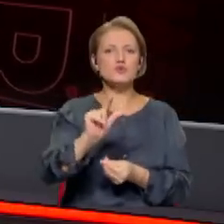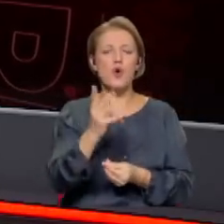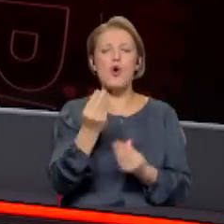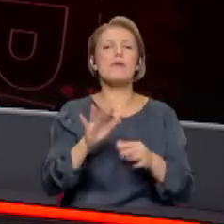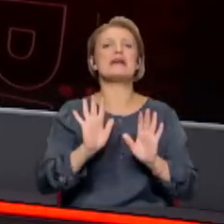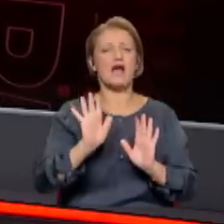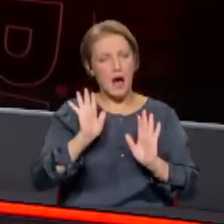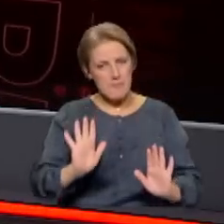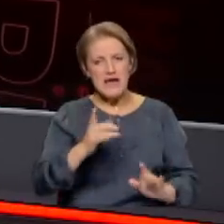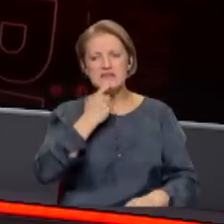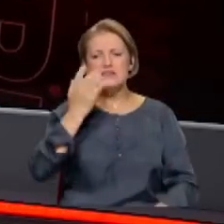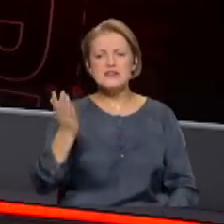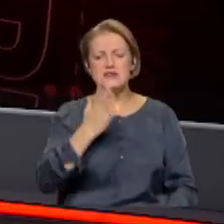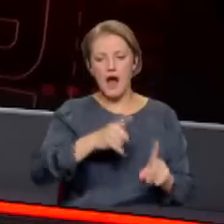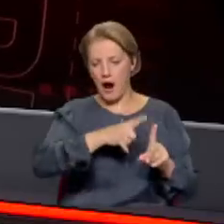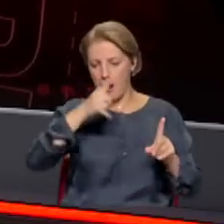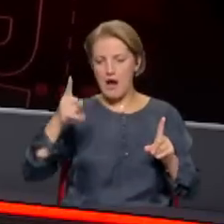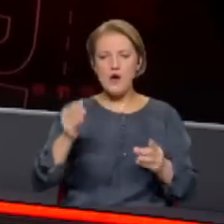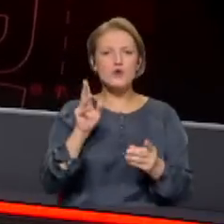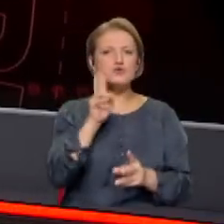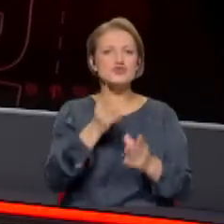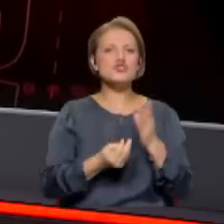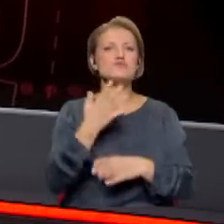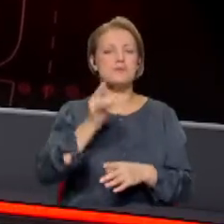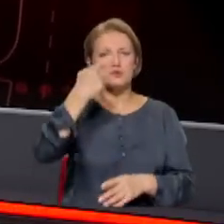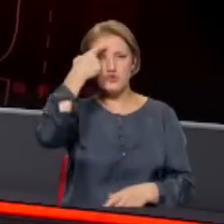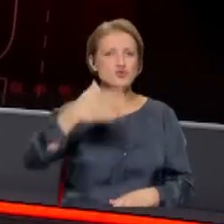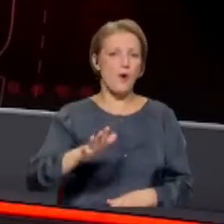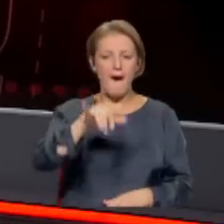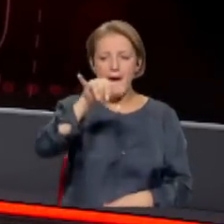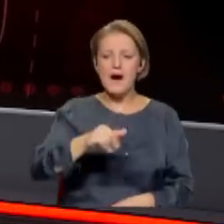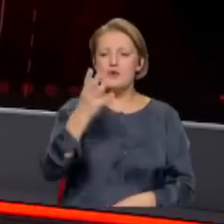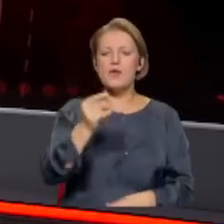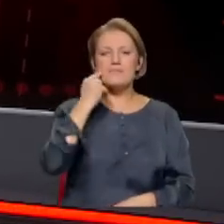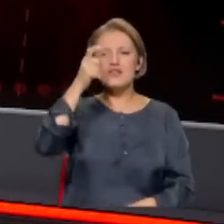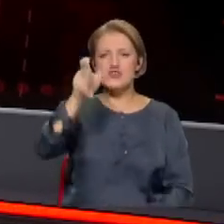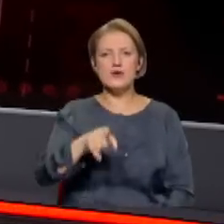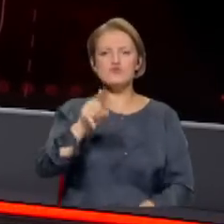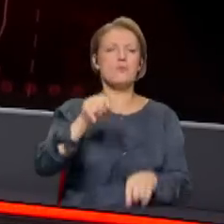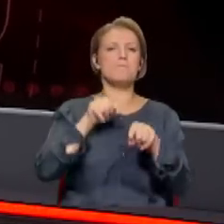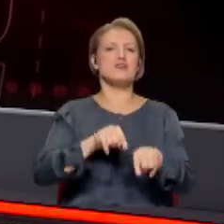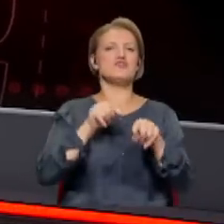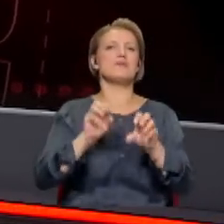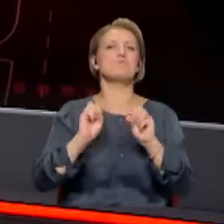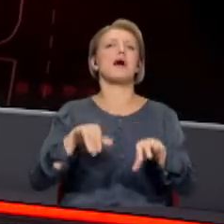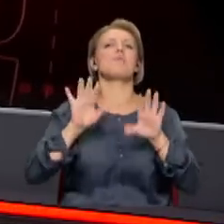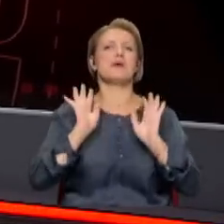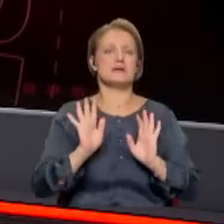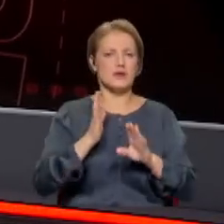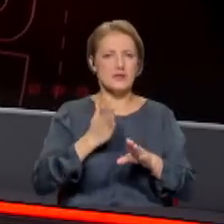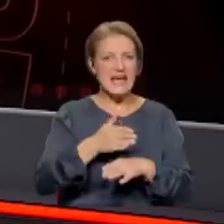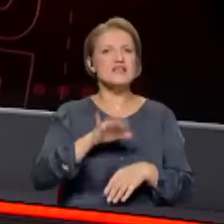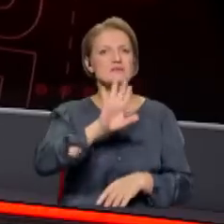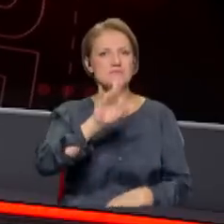ama zaten yıllardır sonuçlanmaması da ayrı bir skandal. Haklı olan bir kişi de bunun peşini bırakmamalıydı aslında, değil